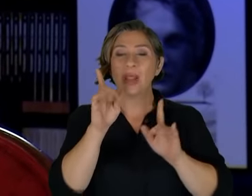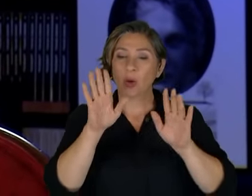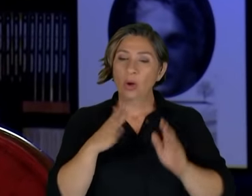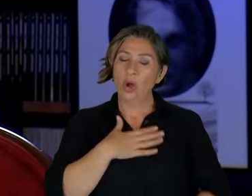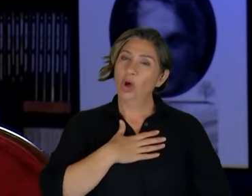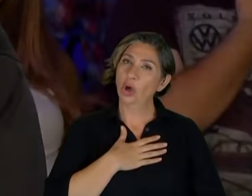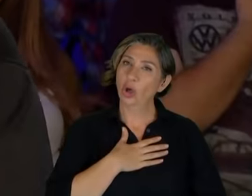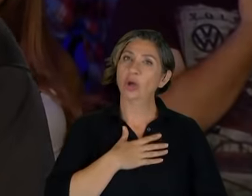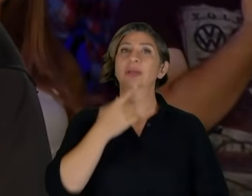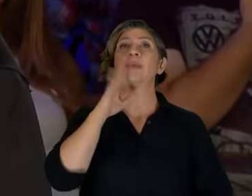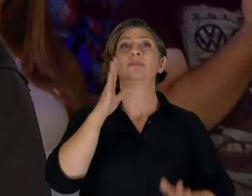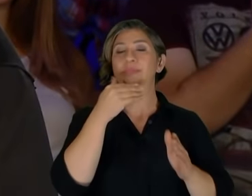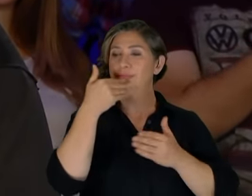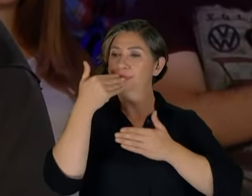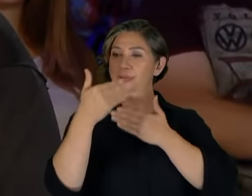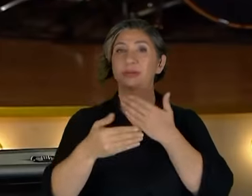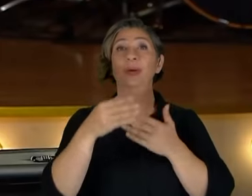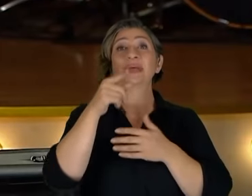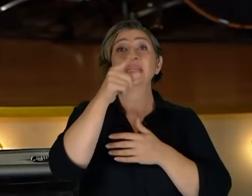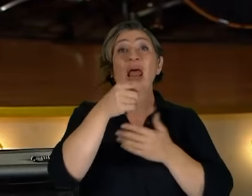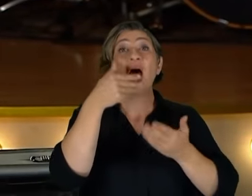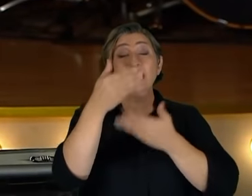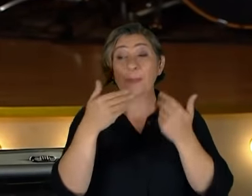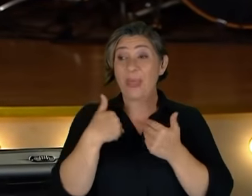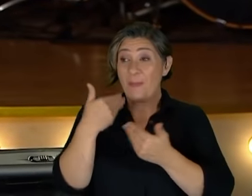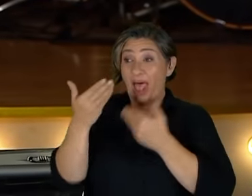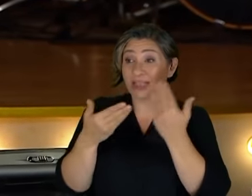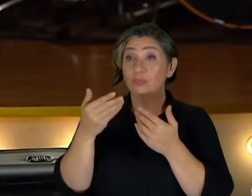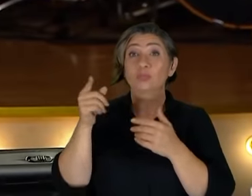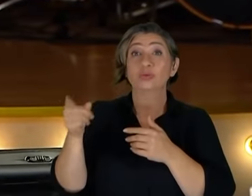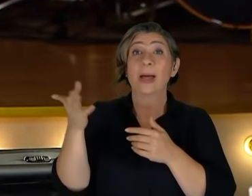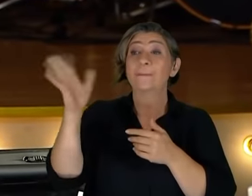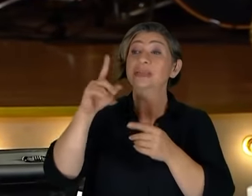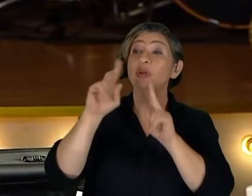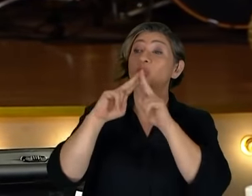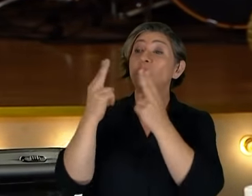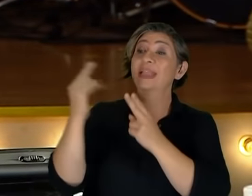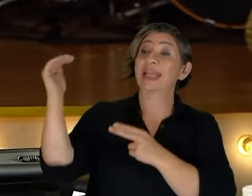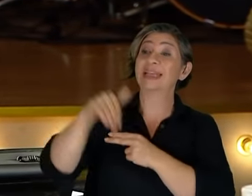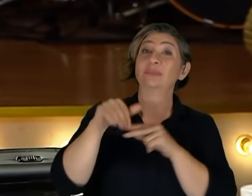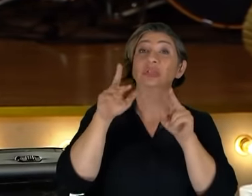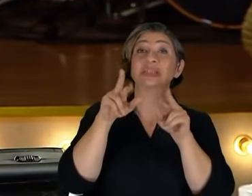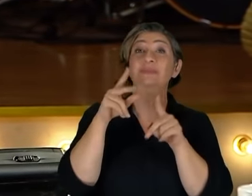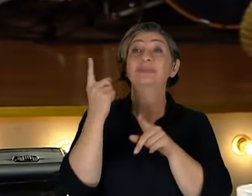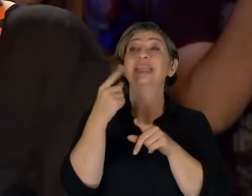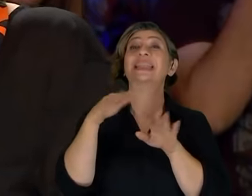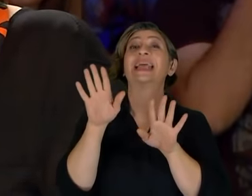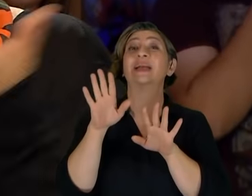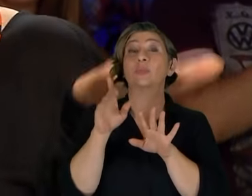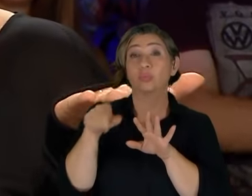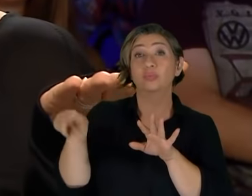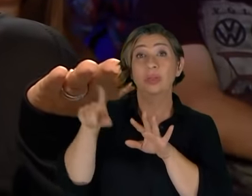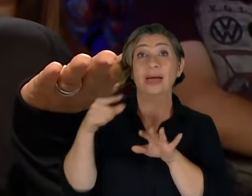vermedi. Evet ama bak senin anlatımından ve benim anlatımından bunlar başka bir dünyadan gelmiş gibi bir şey değilse bunlar